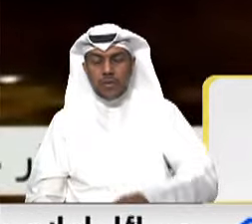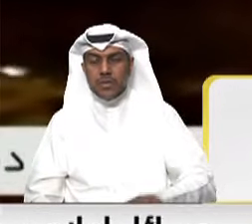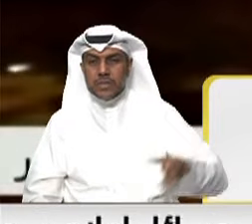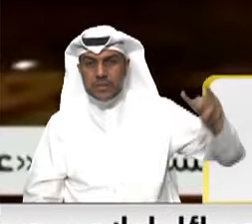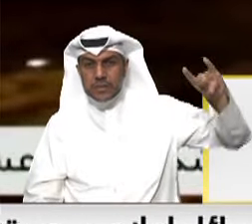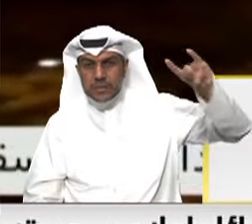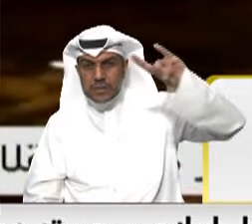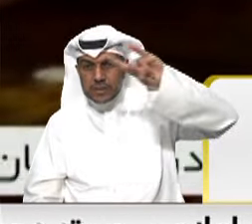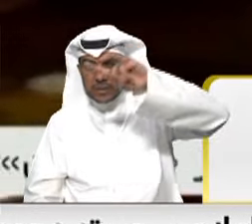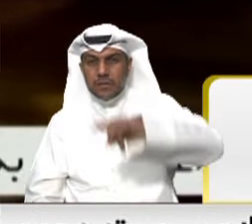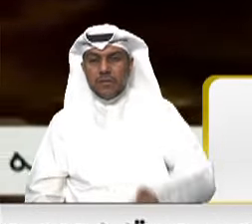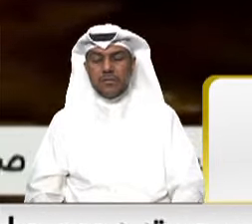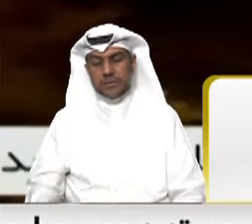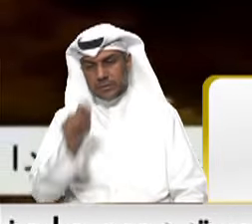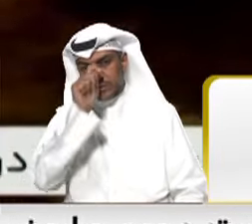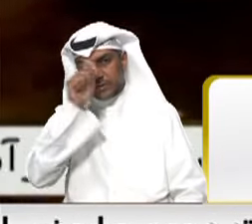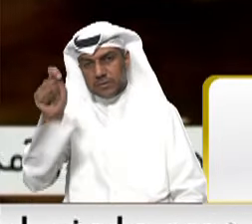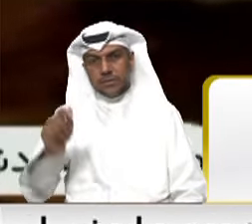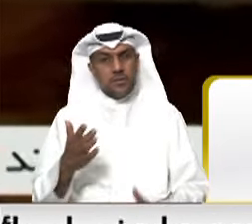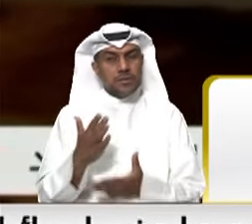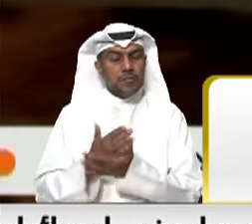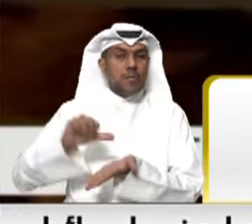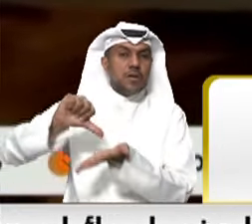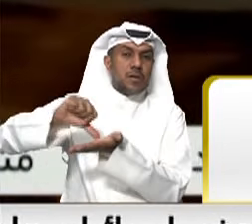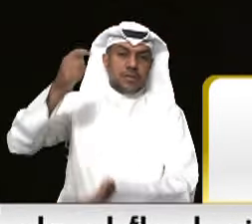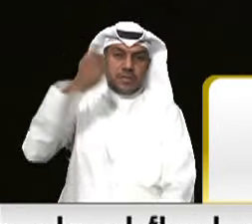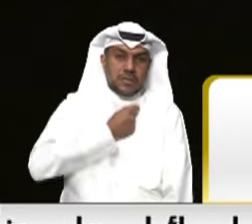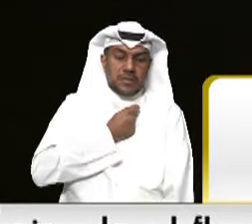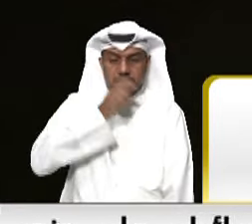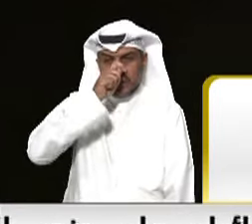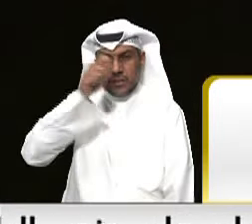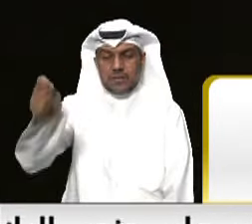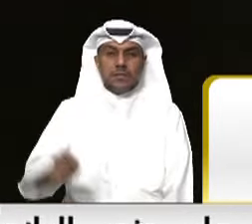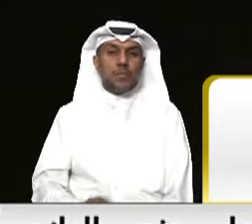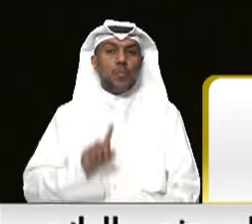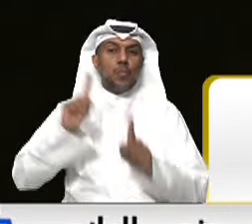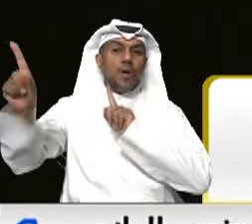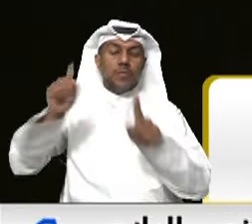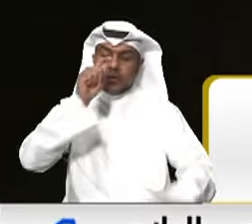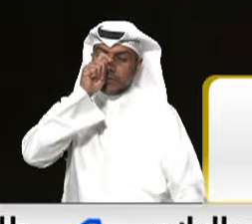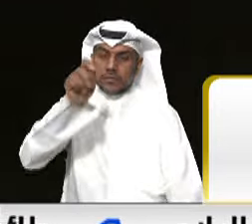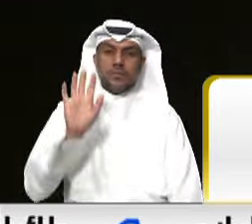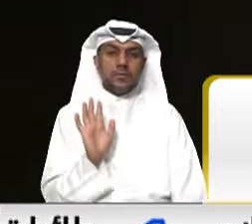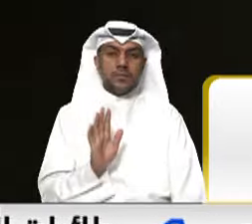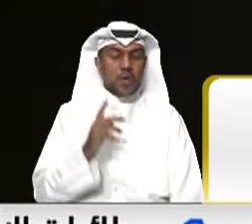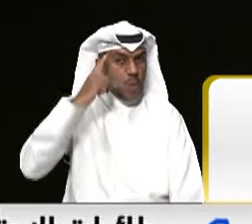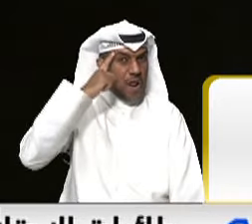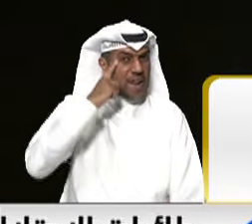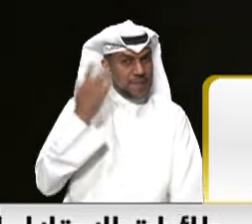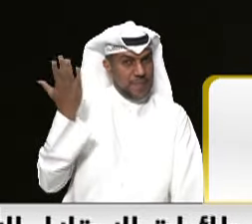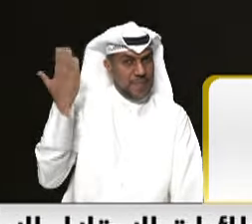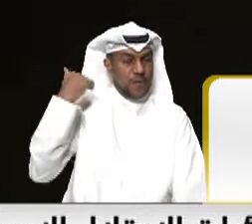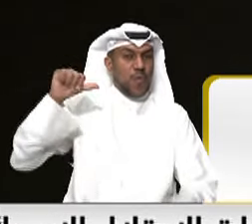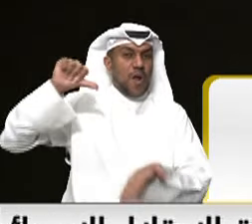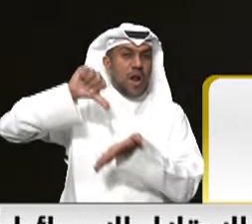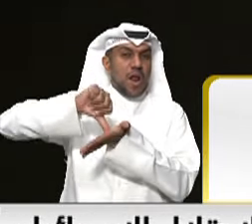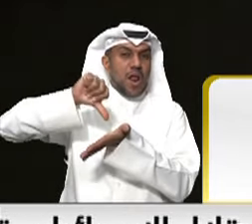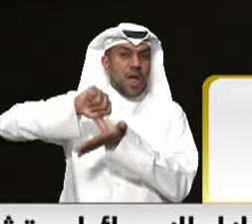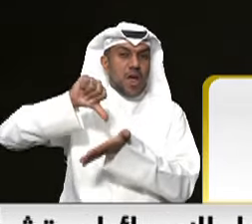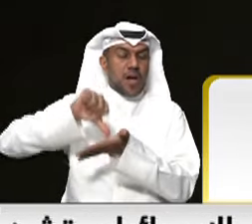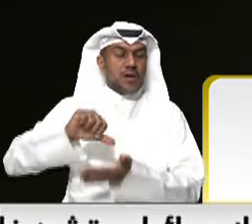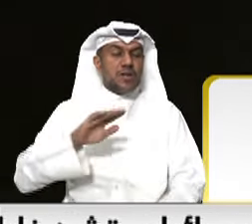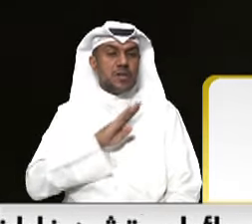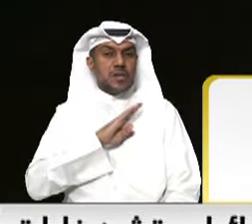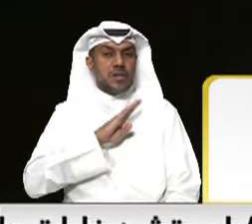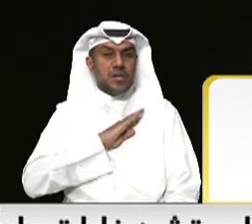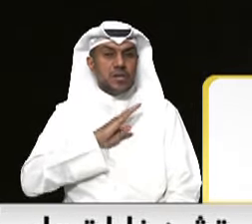نفذت ضربات انتقاميه ردا على الهجوم الايراني الذي استهدفها السبت الماضي وقد رفض جيش الاحتلال